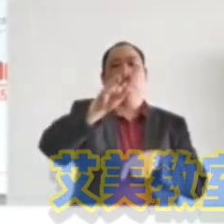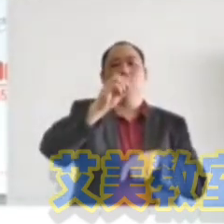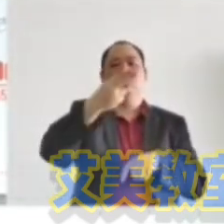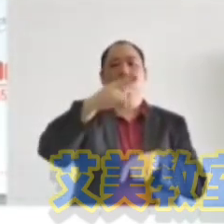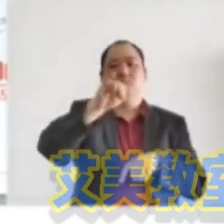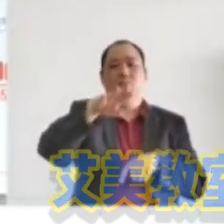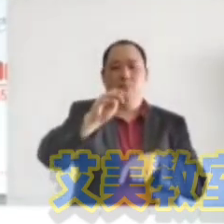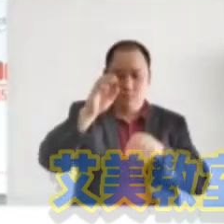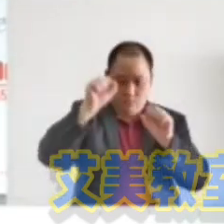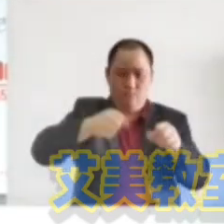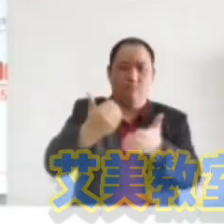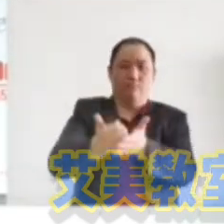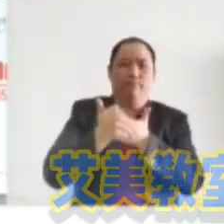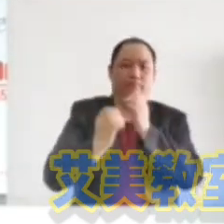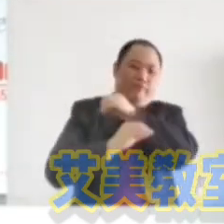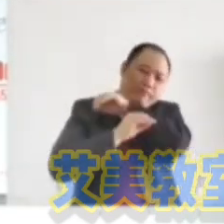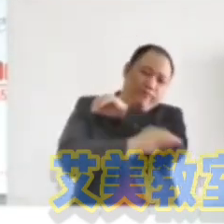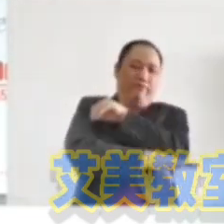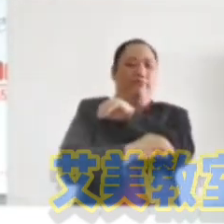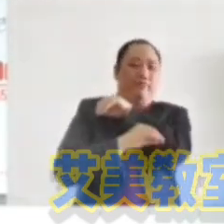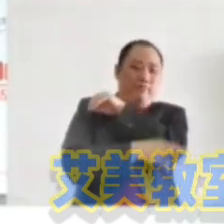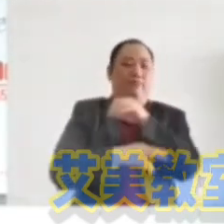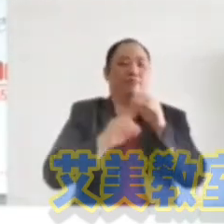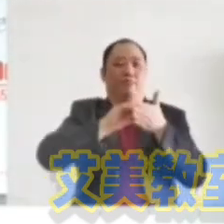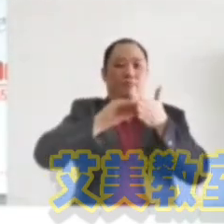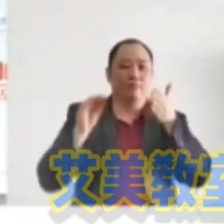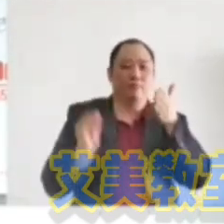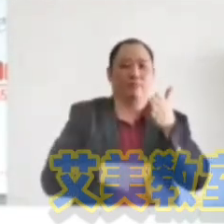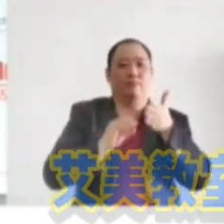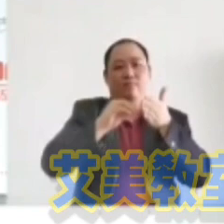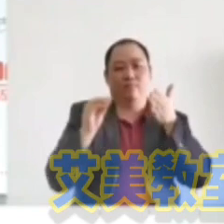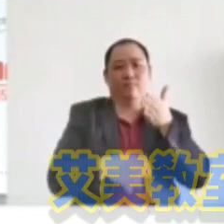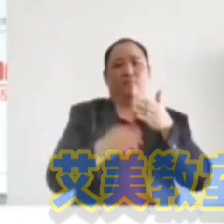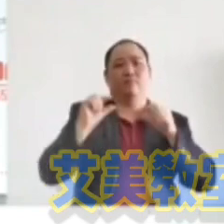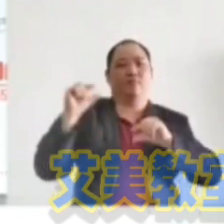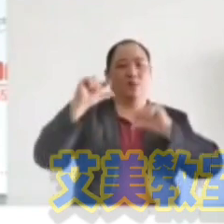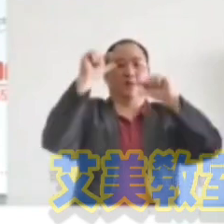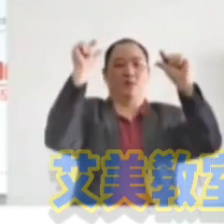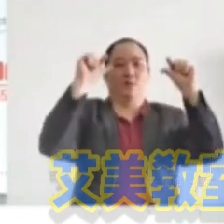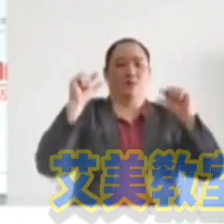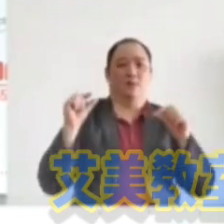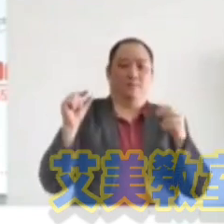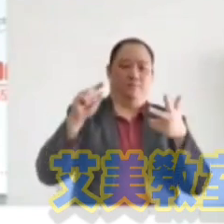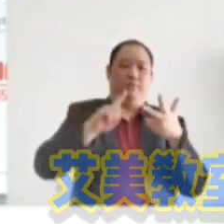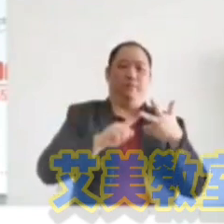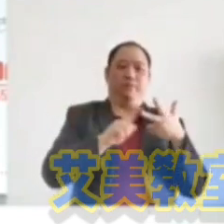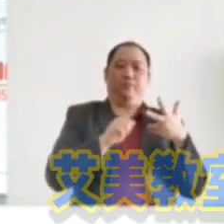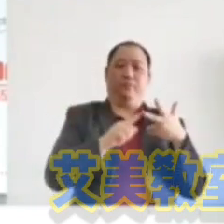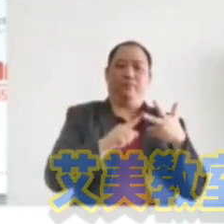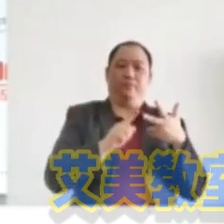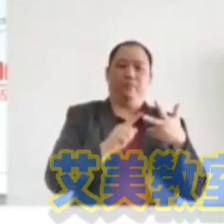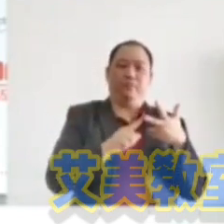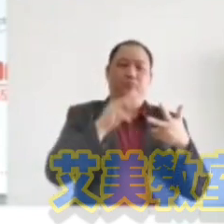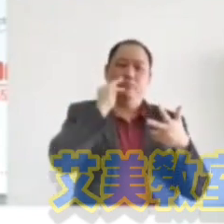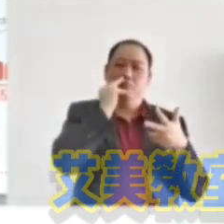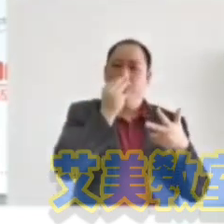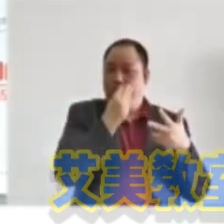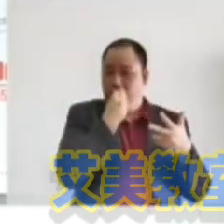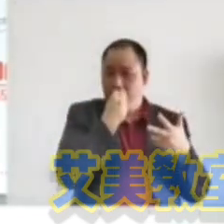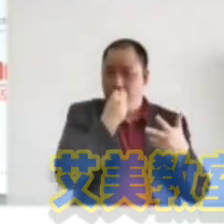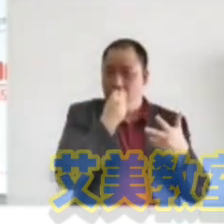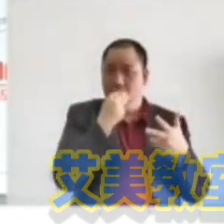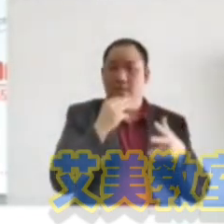他们一个很棒的这个改善。那接下来另外一个 combination， 我们第三个成分哦，也就是我们的白